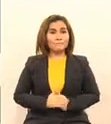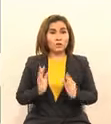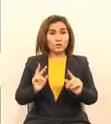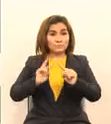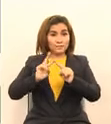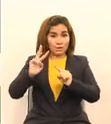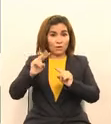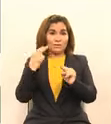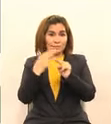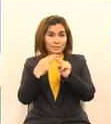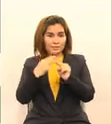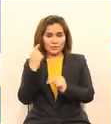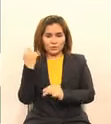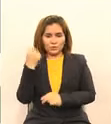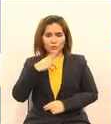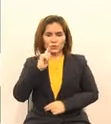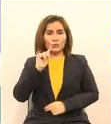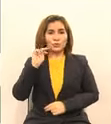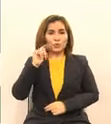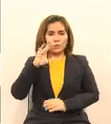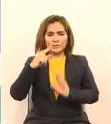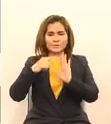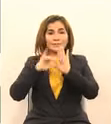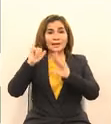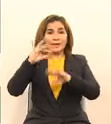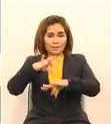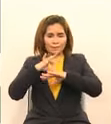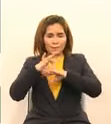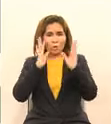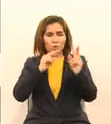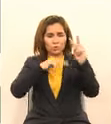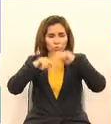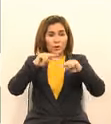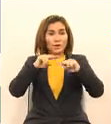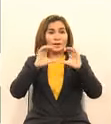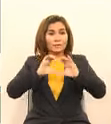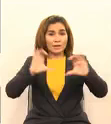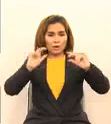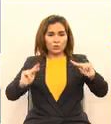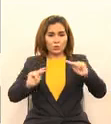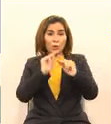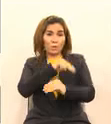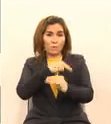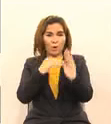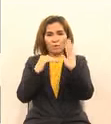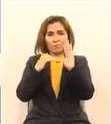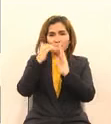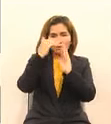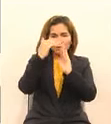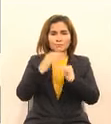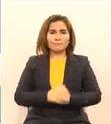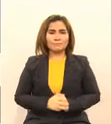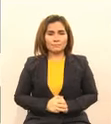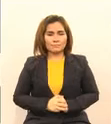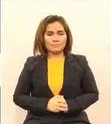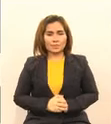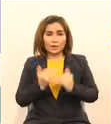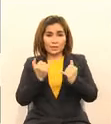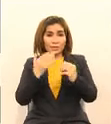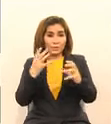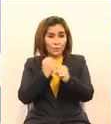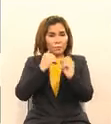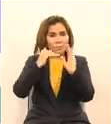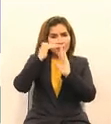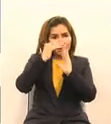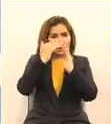ยเลิศวิไลรัตนพงศ์นะครับท่านผู้ตรวจราชการกระทรวงสาธารณสุขเขต1นะครับ เราลองมาฟังกันดูครับว่าทางภาคเหนือตอนบน